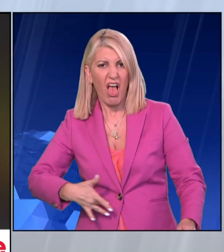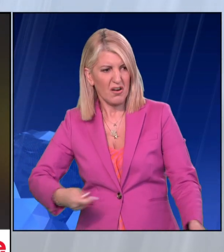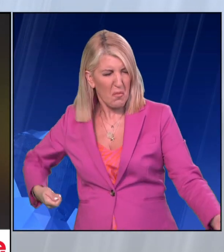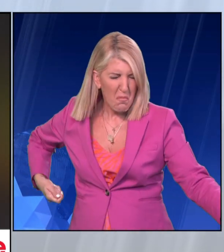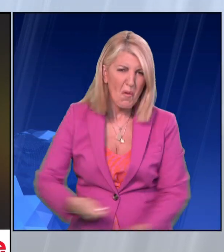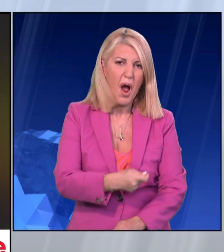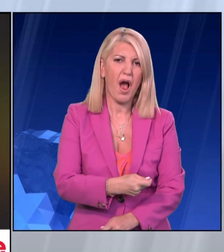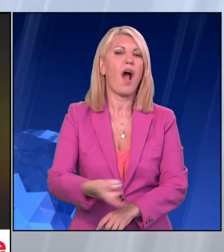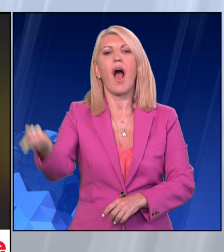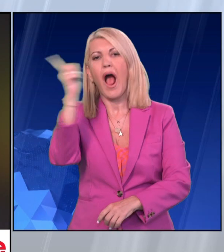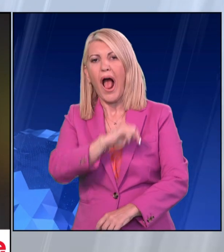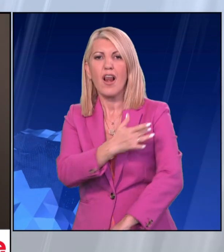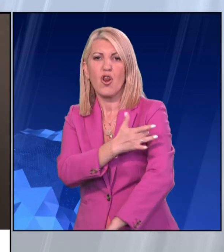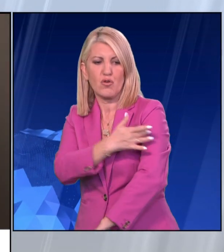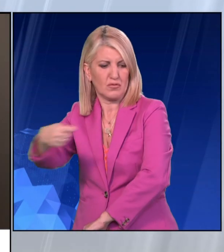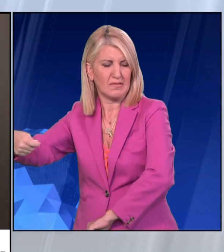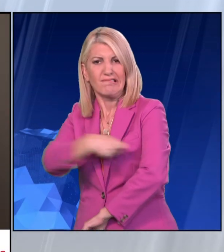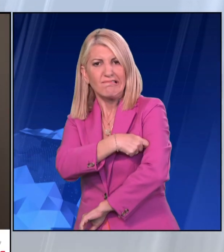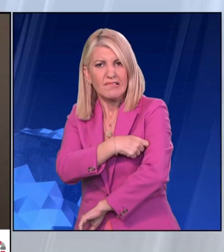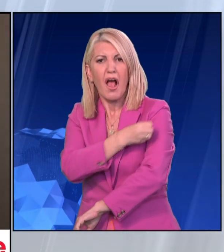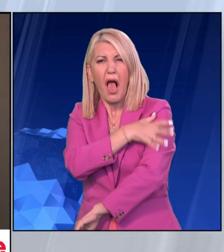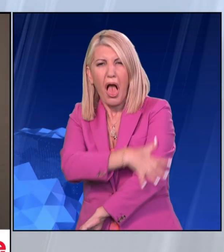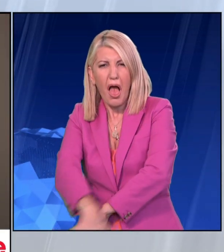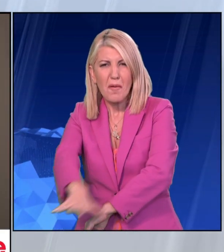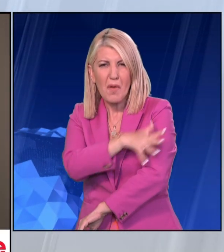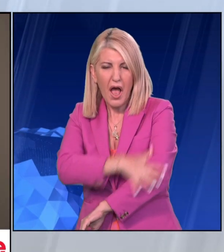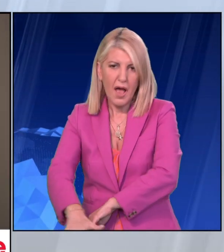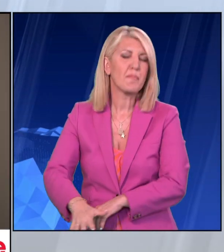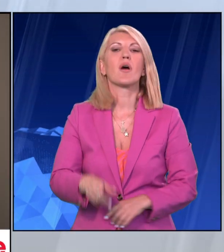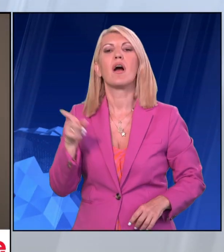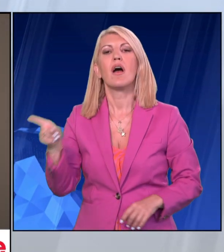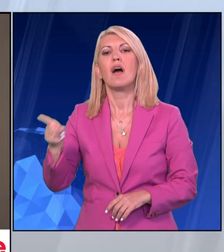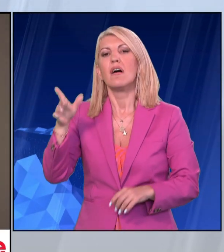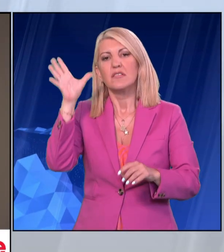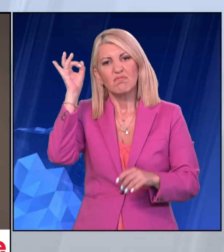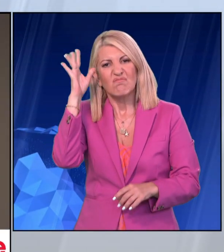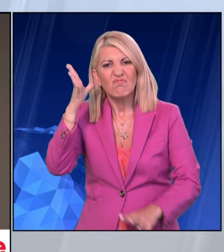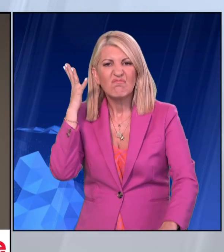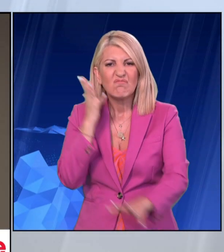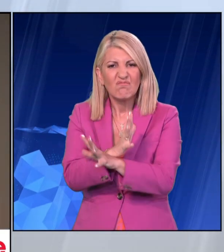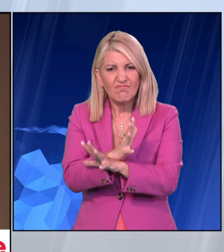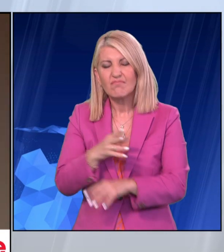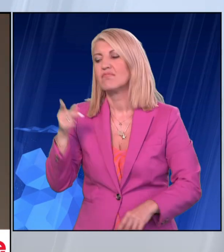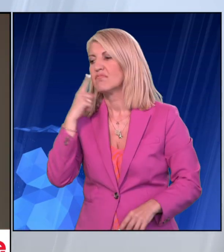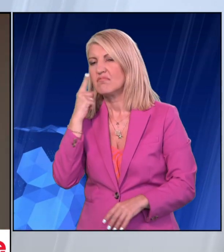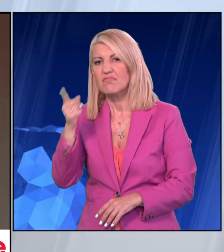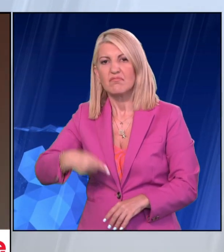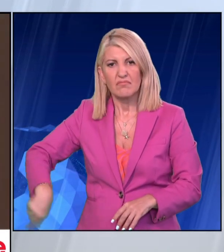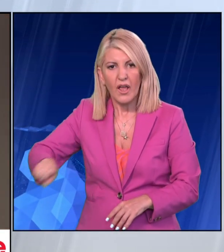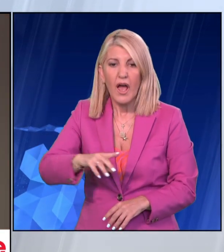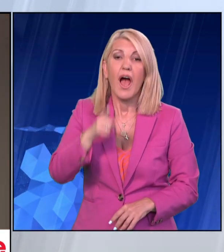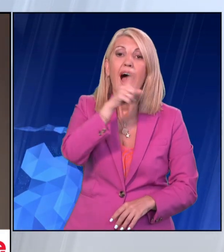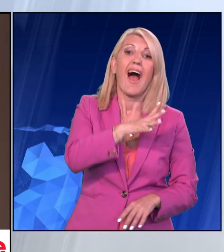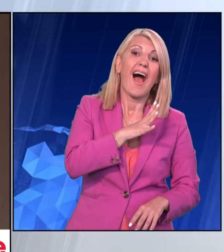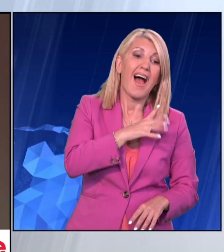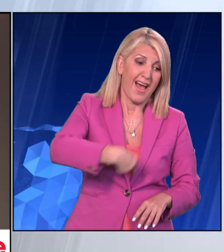άλλοι 9 πολίτες και οπαδοί, μεταξύ αυτών και χούλιγκαν της Δυναμό Ζάγκρεπ. Μάλιστα, σε βίντεο διακρίνονται οπαδοί της ΑΕΚ να προσφέρουν νερό σε έναν